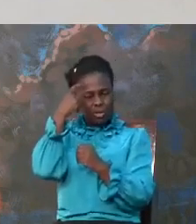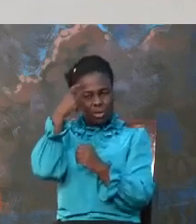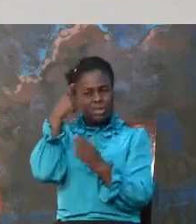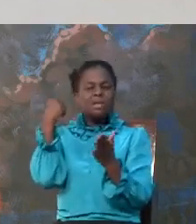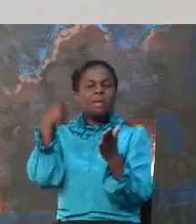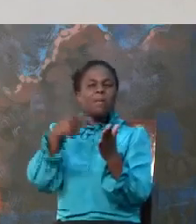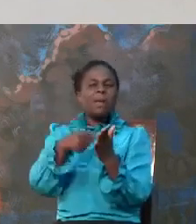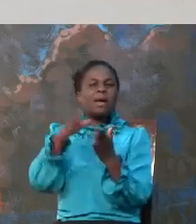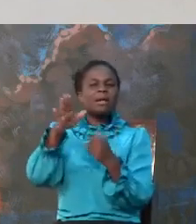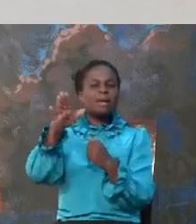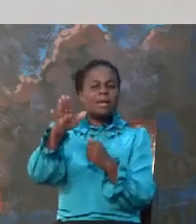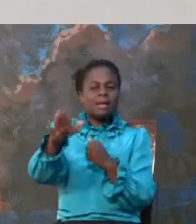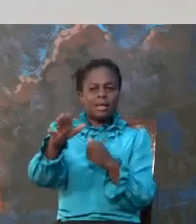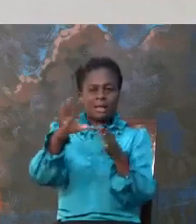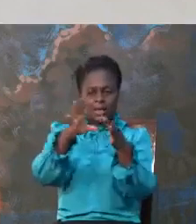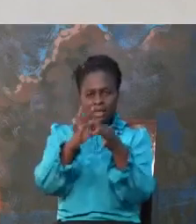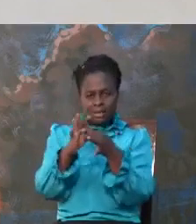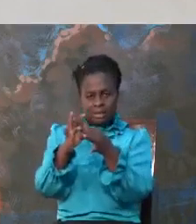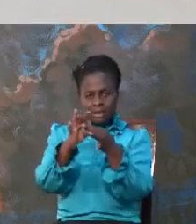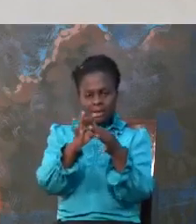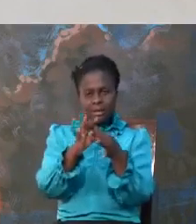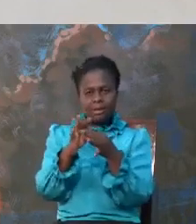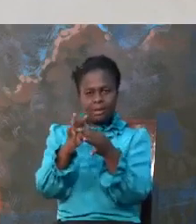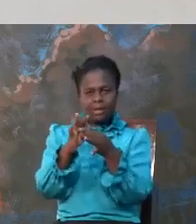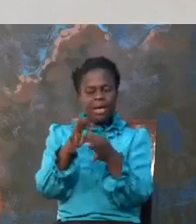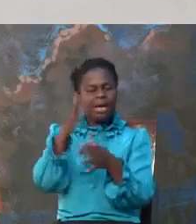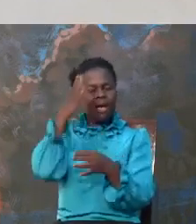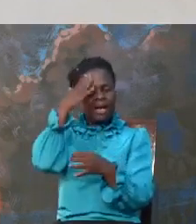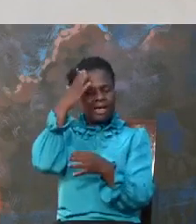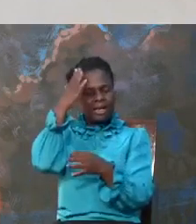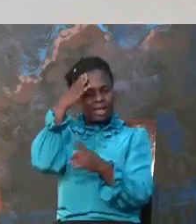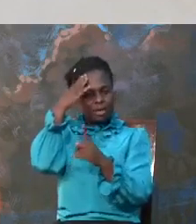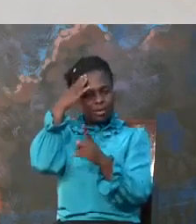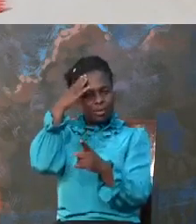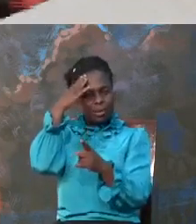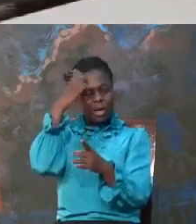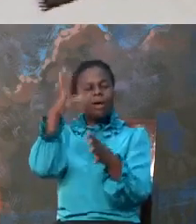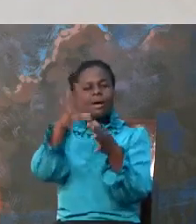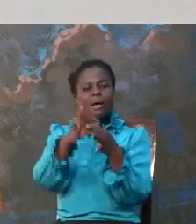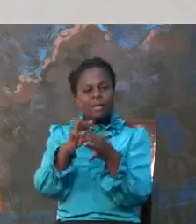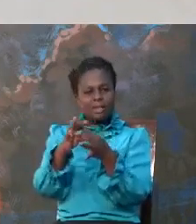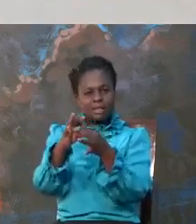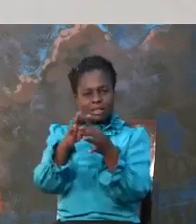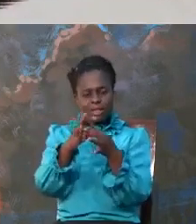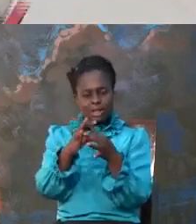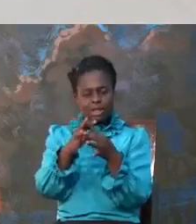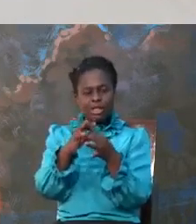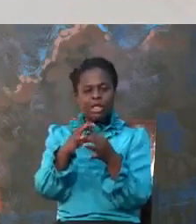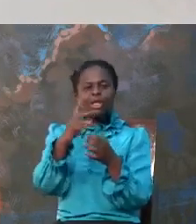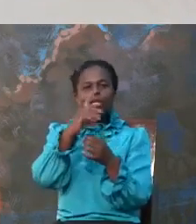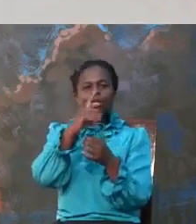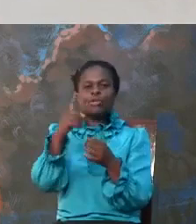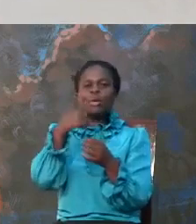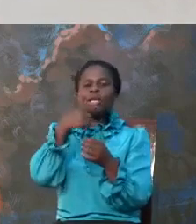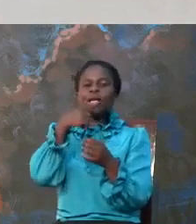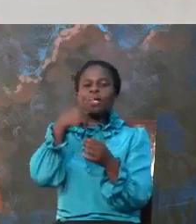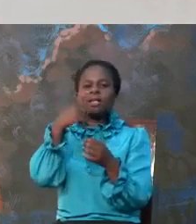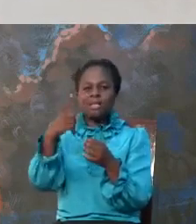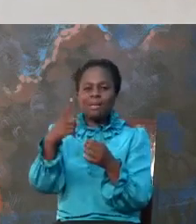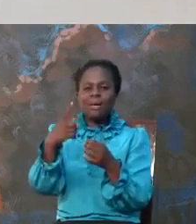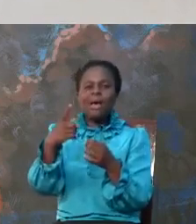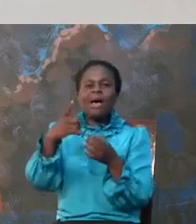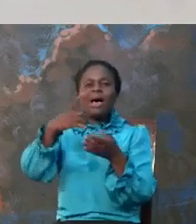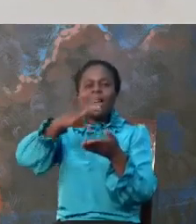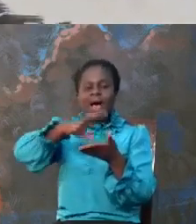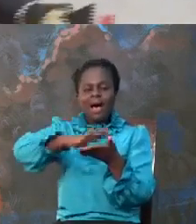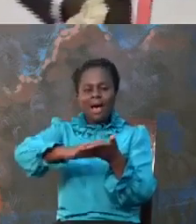yake anashiriki, anakijua, anashiriki. Ndio maana Kiswahili wanasema hivi, anachukuana. Yani